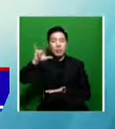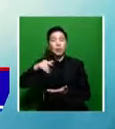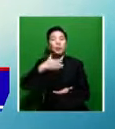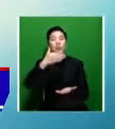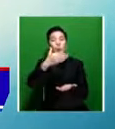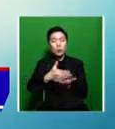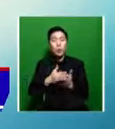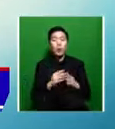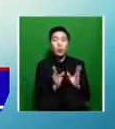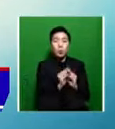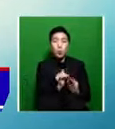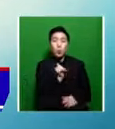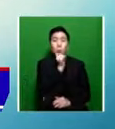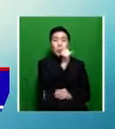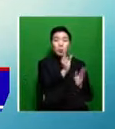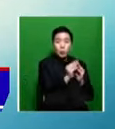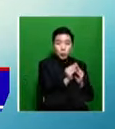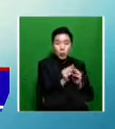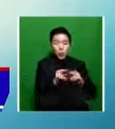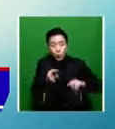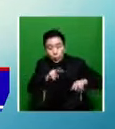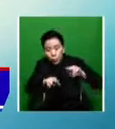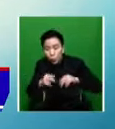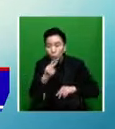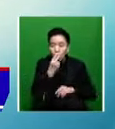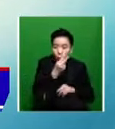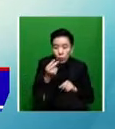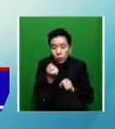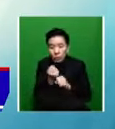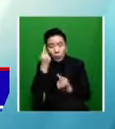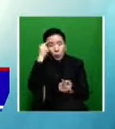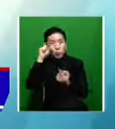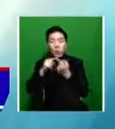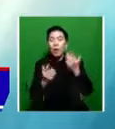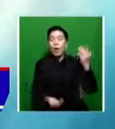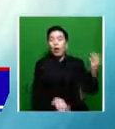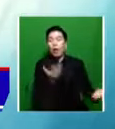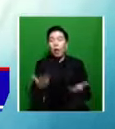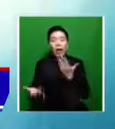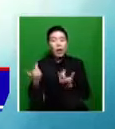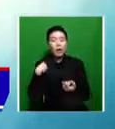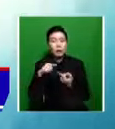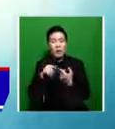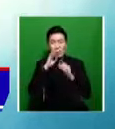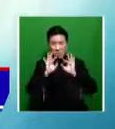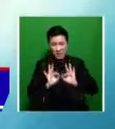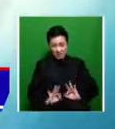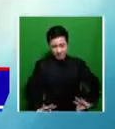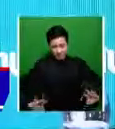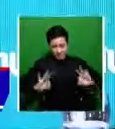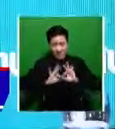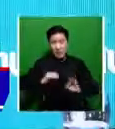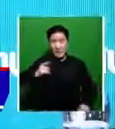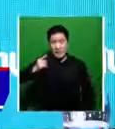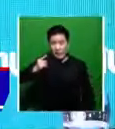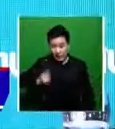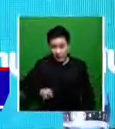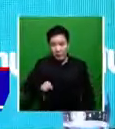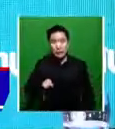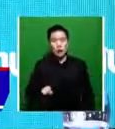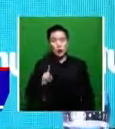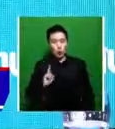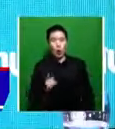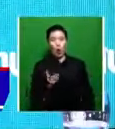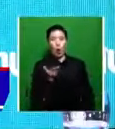ปประชุมไปดูงานหรือว่าไปด้วยวัตถุประสงค์ใดก็แล้วแต่นะยกเว้นมีเหตุจำเป็นจริงๆก็จะต้อง